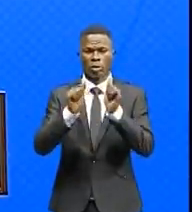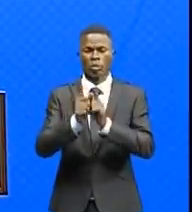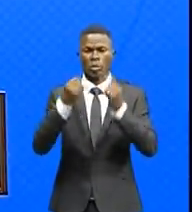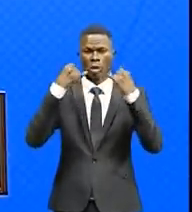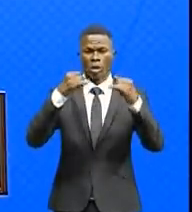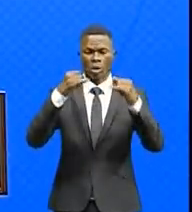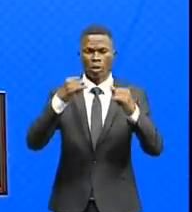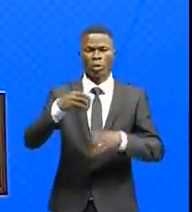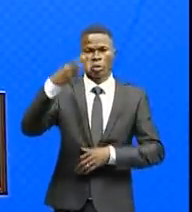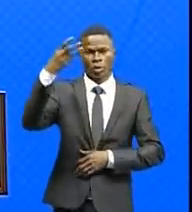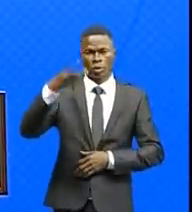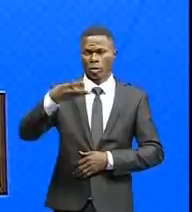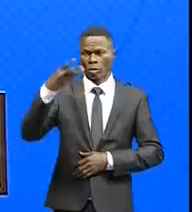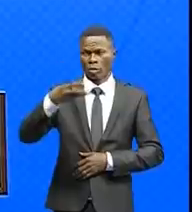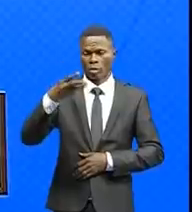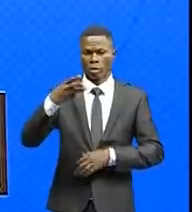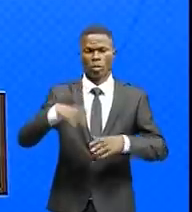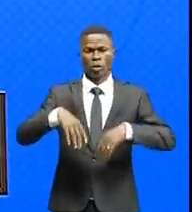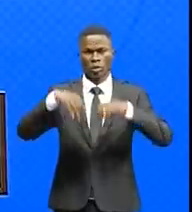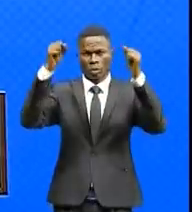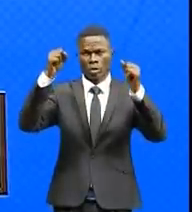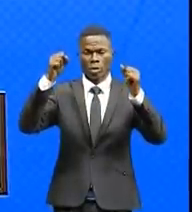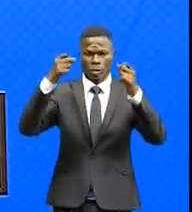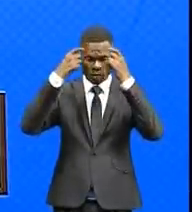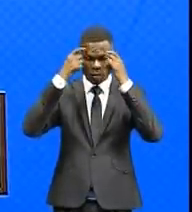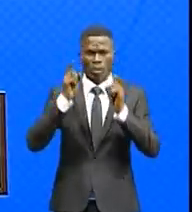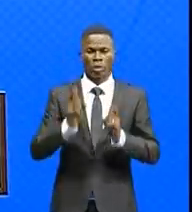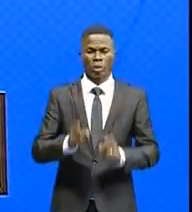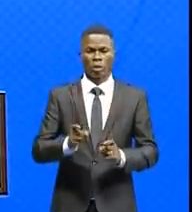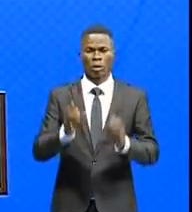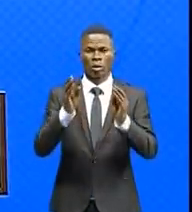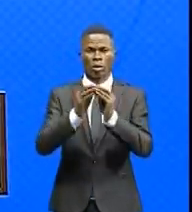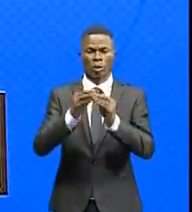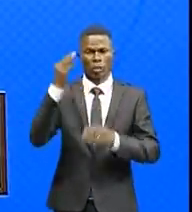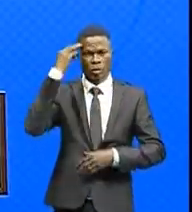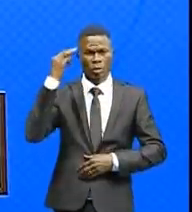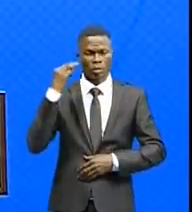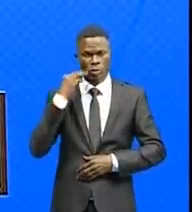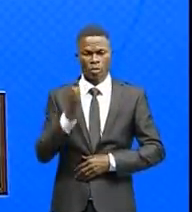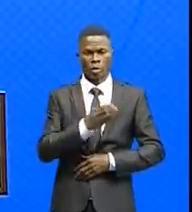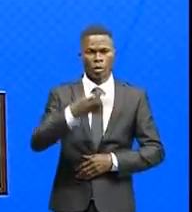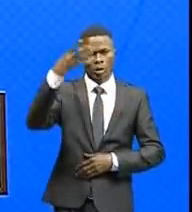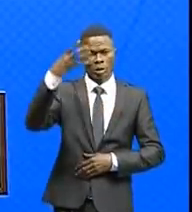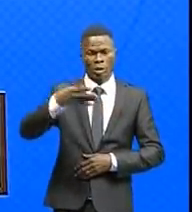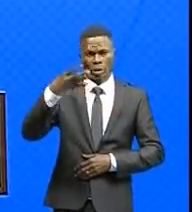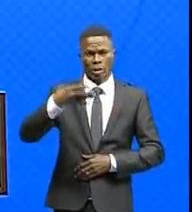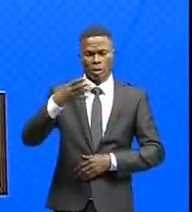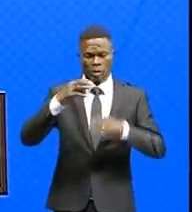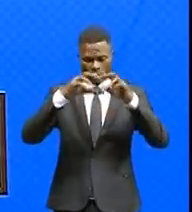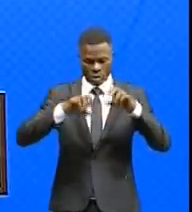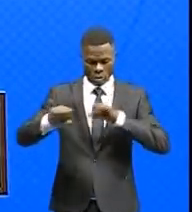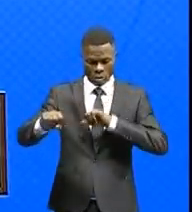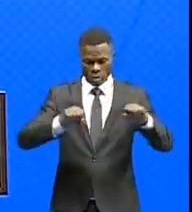d'information. 3. Approbation d'un relevé des décisions du Conseil des ministres. 4. Examen